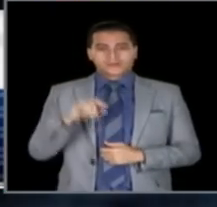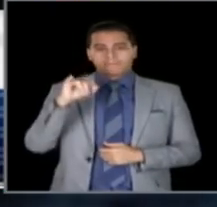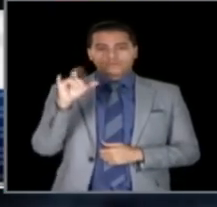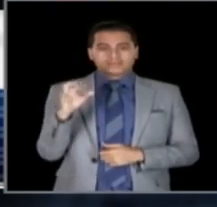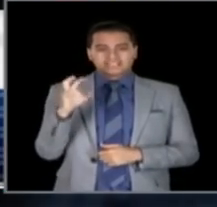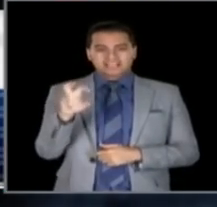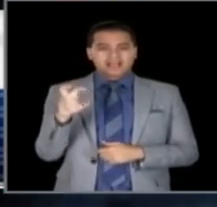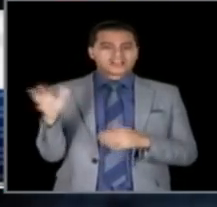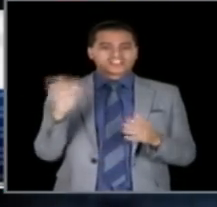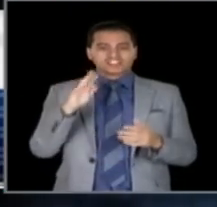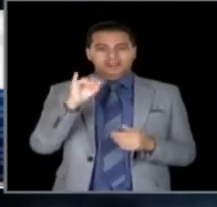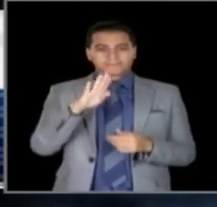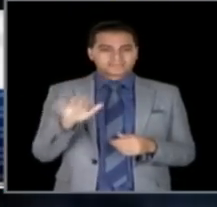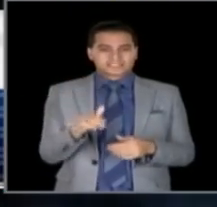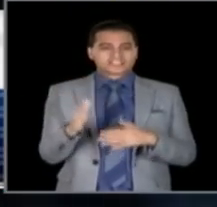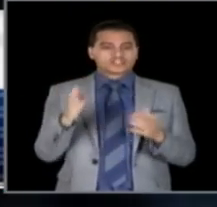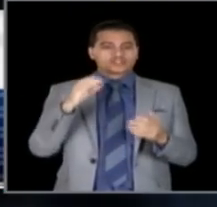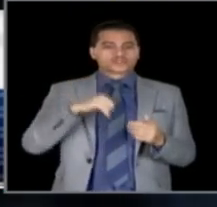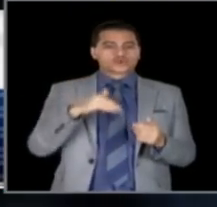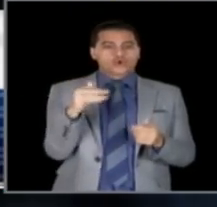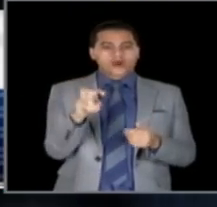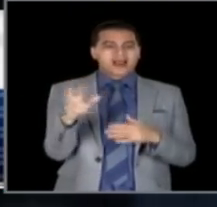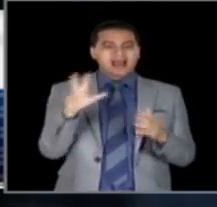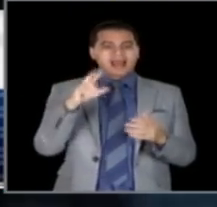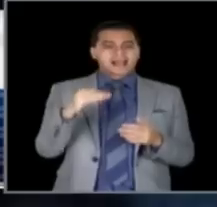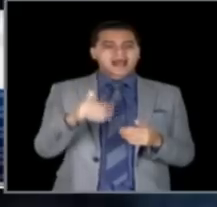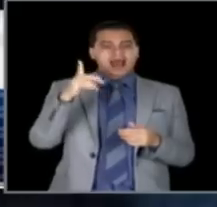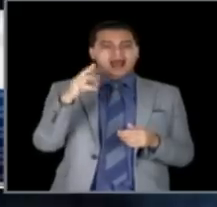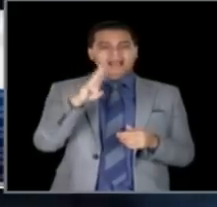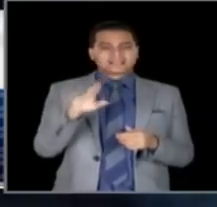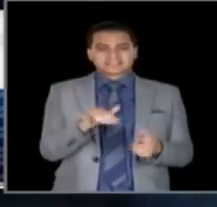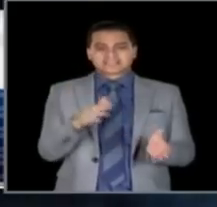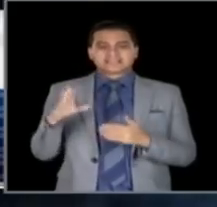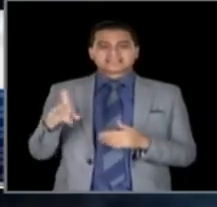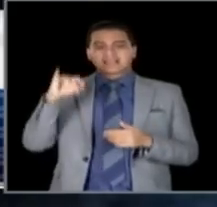منيزة شمسي، جوخة الحارثي، كاملة شمسي،